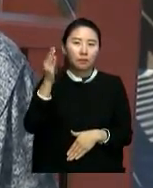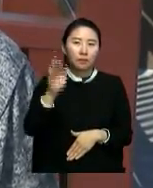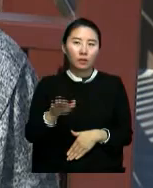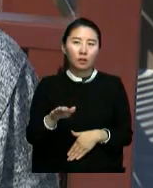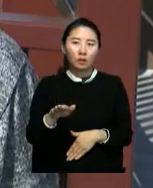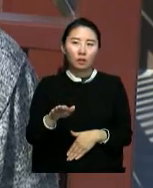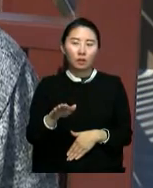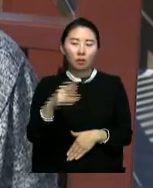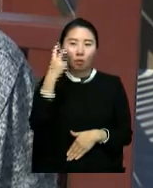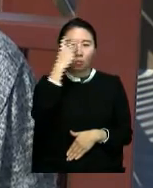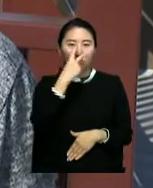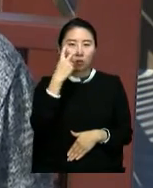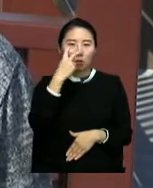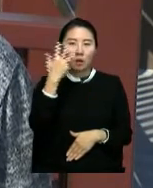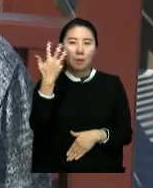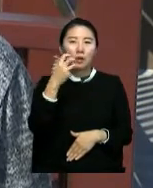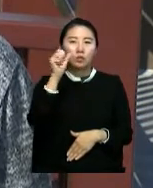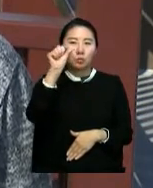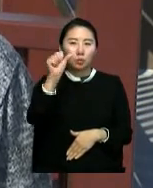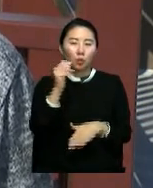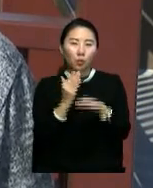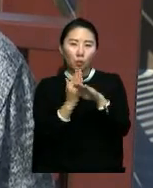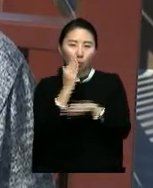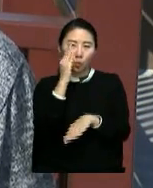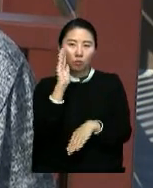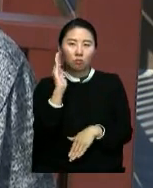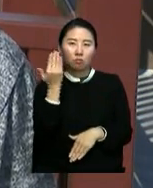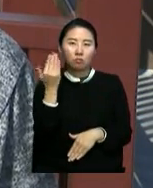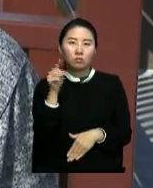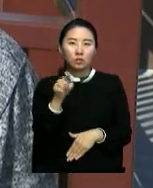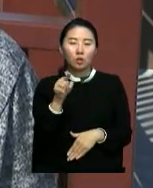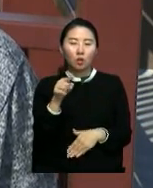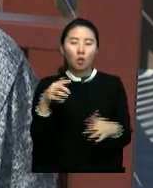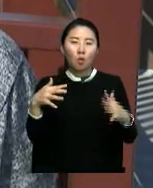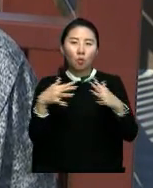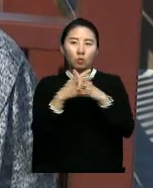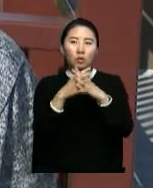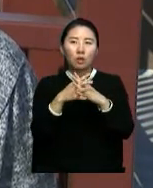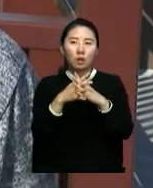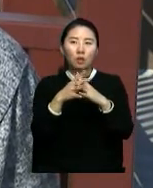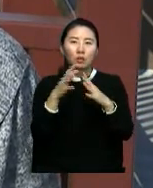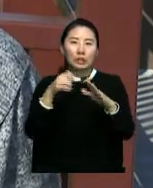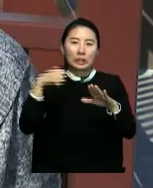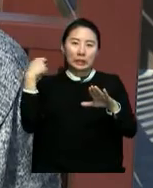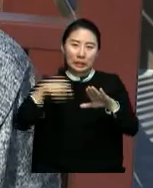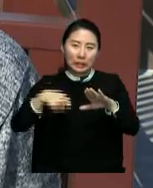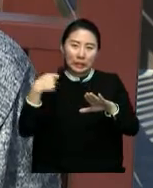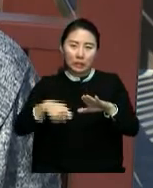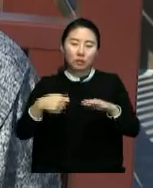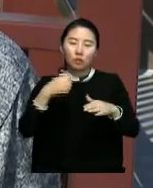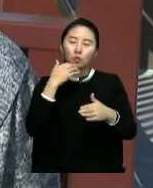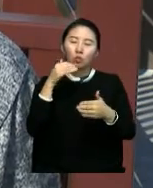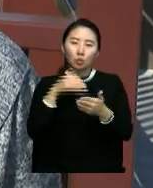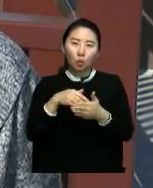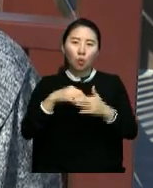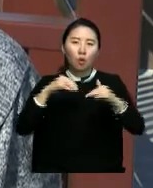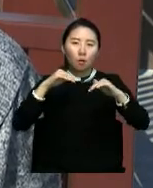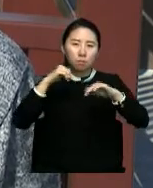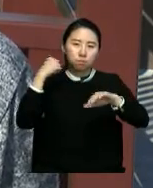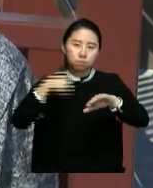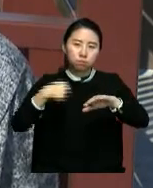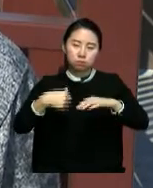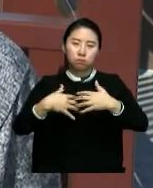아까 재본 결과 이제 85까지도 올라갔었는데 요거는 공사장에서 암석 깨는 뿌레카라는 장비를 이제 사용할